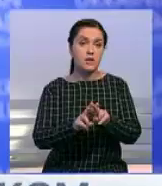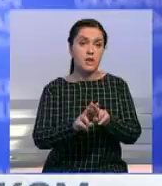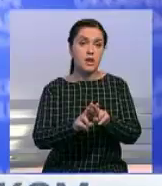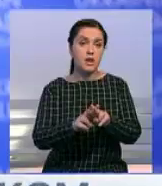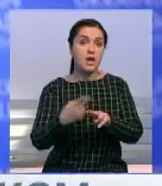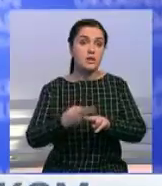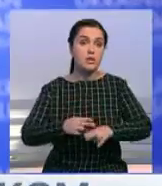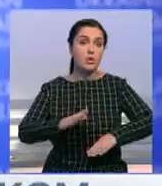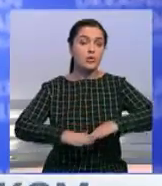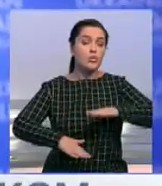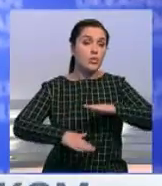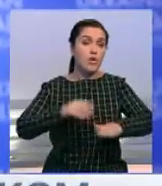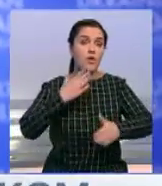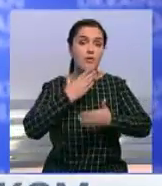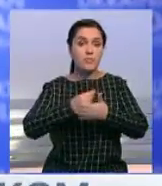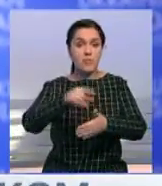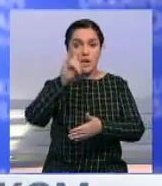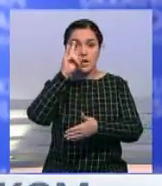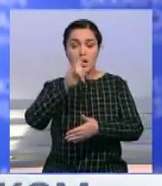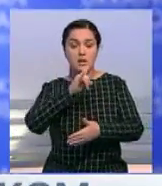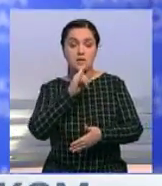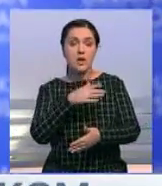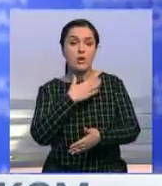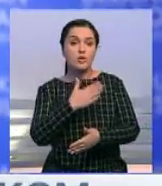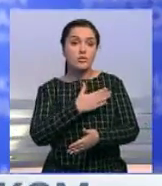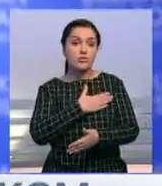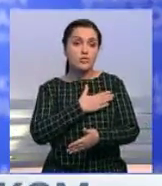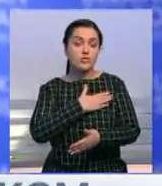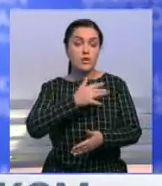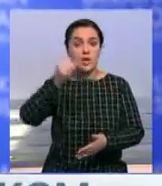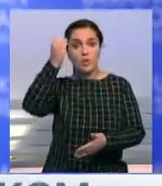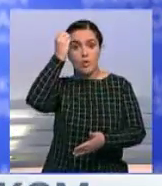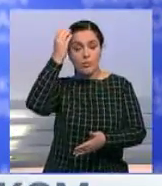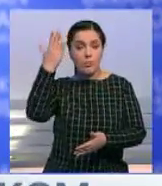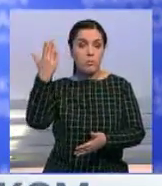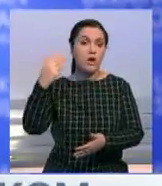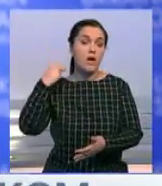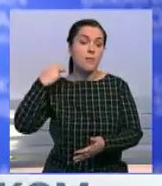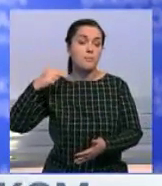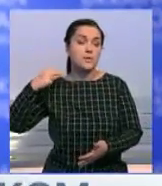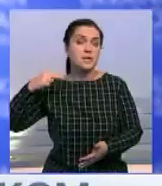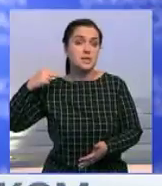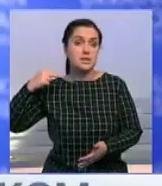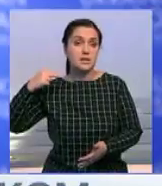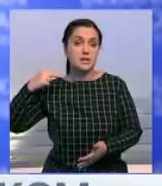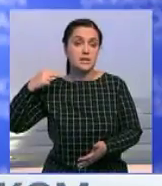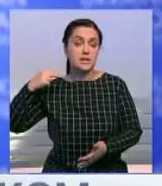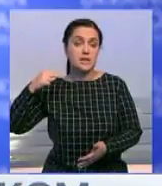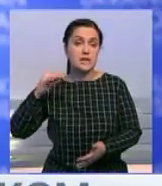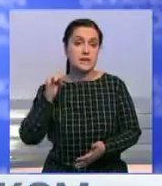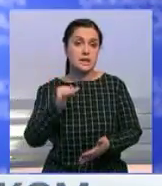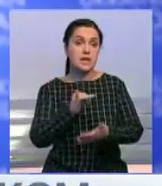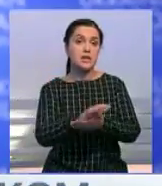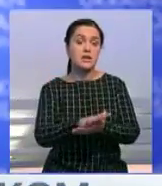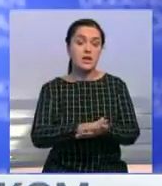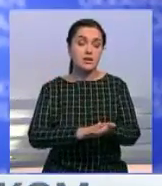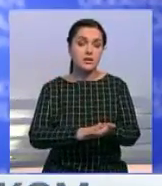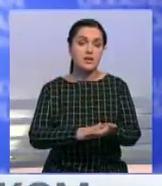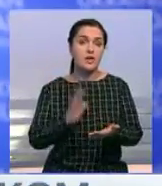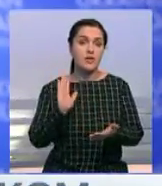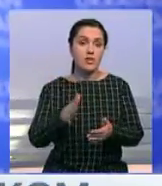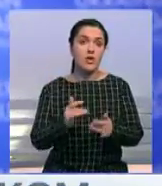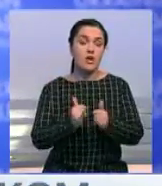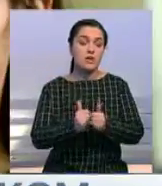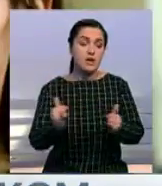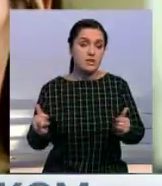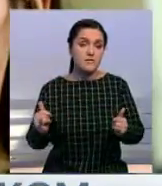руками казахов, это душой и умом президента. И дальше прекрасное развитие